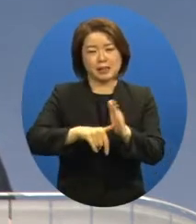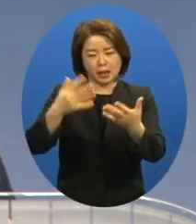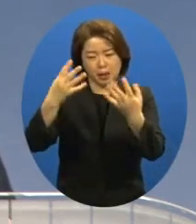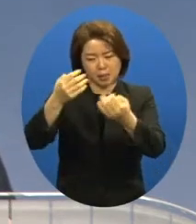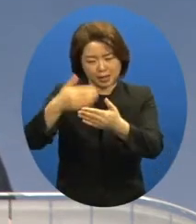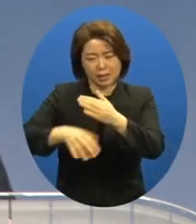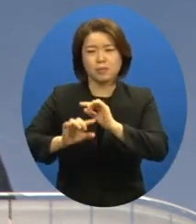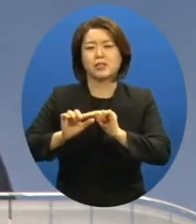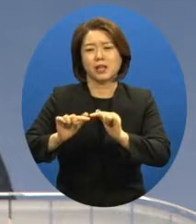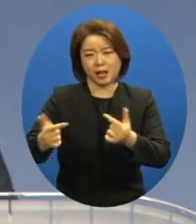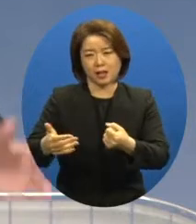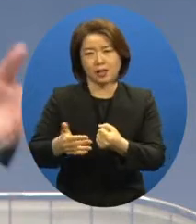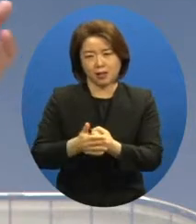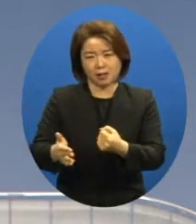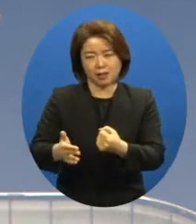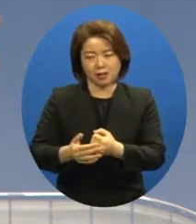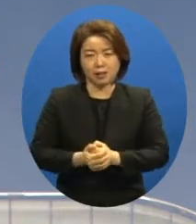않았으니.